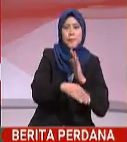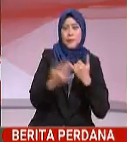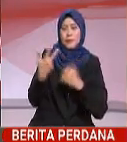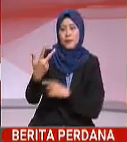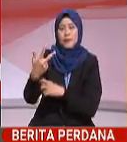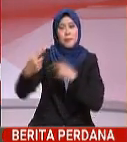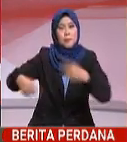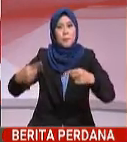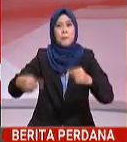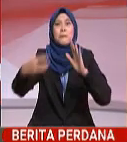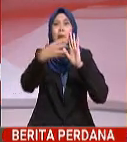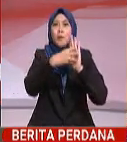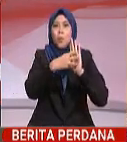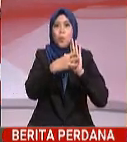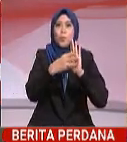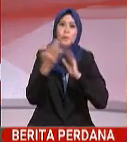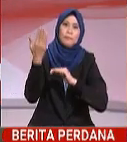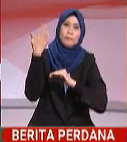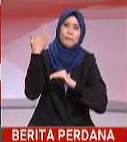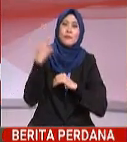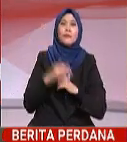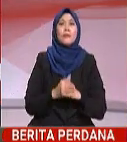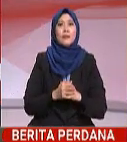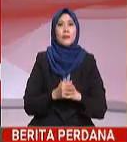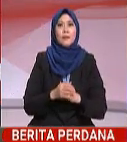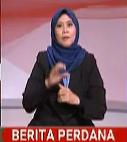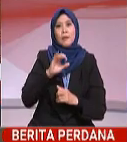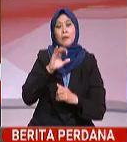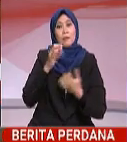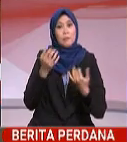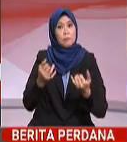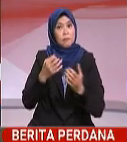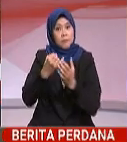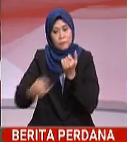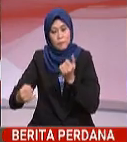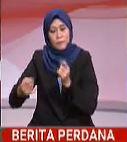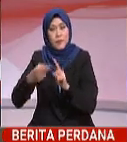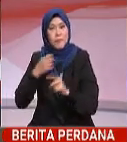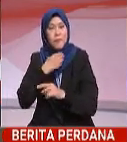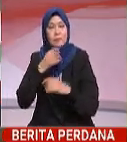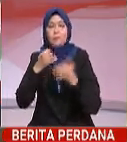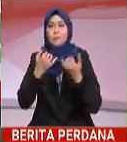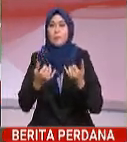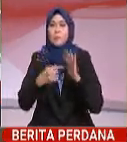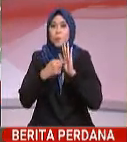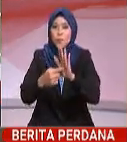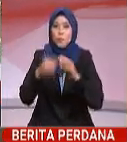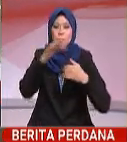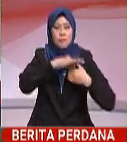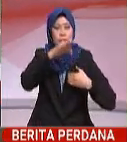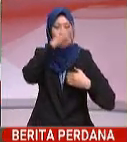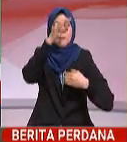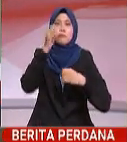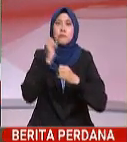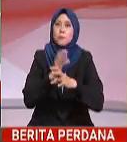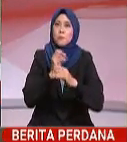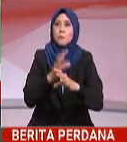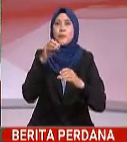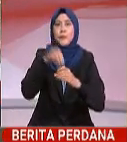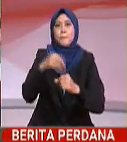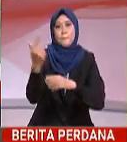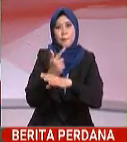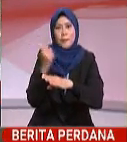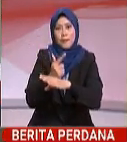kejohanan di Bangkok, Thailand baru-baru ini. Menurut Chun Han, pemain kelahiran Kedah itu telah menunjukkan semangat yang kental dalam